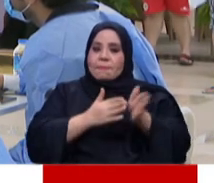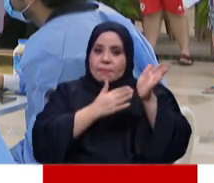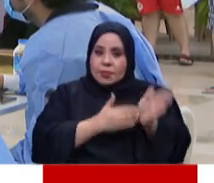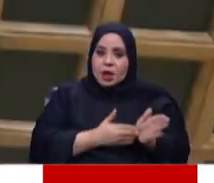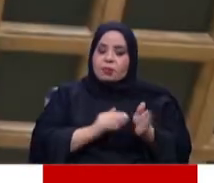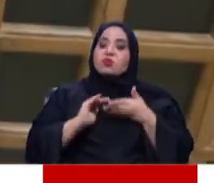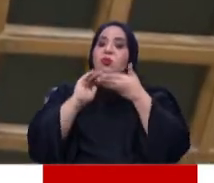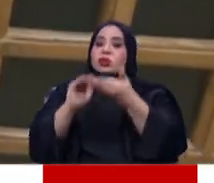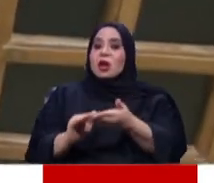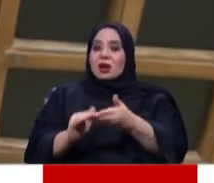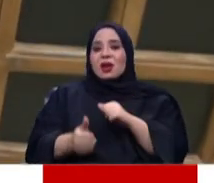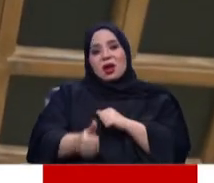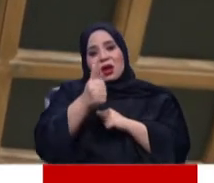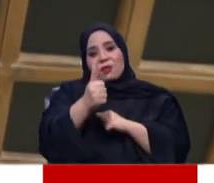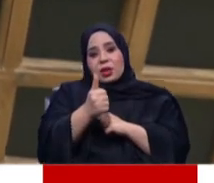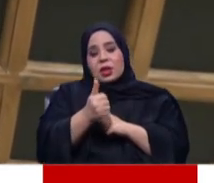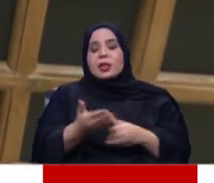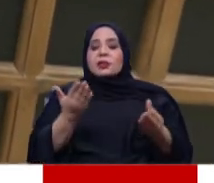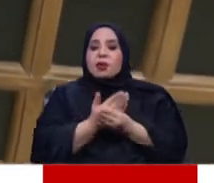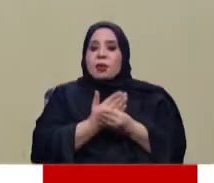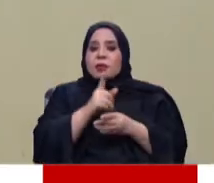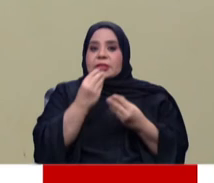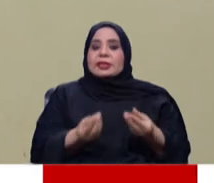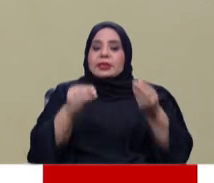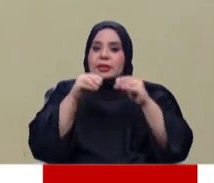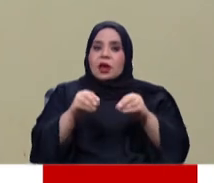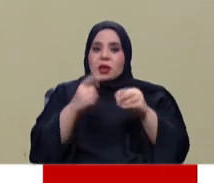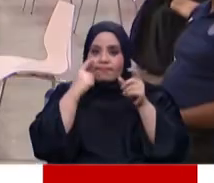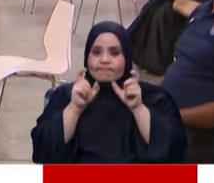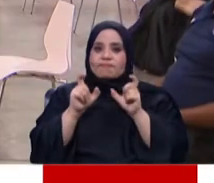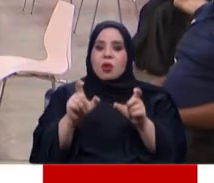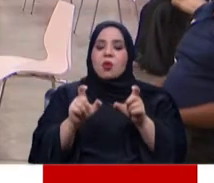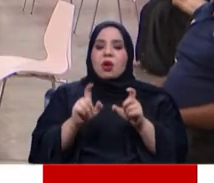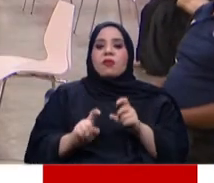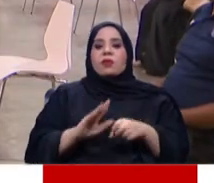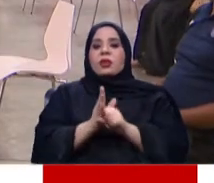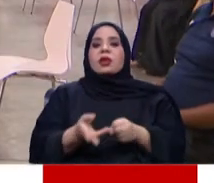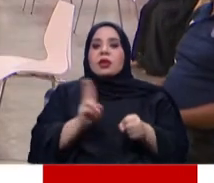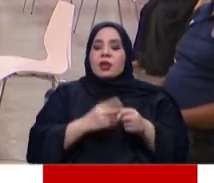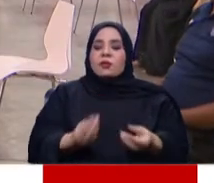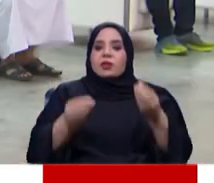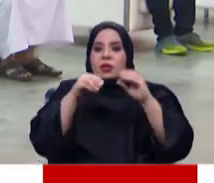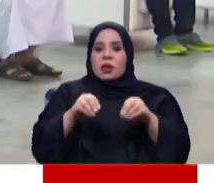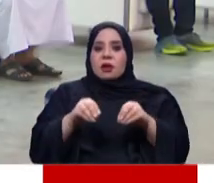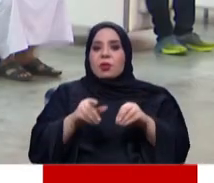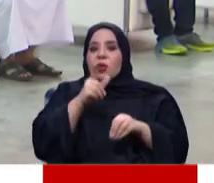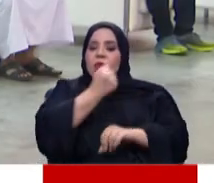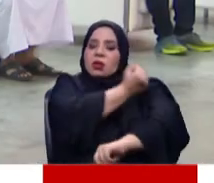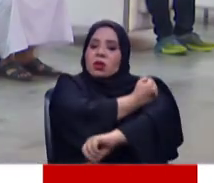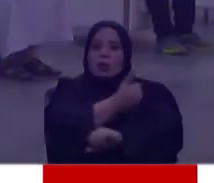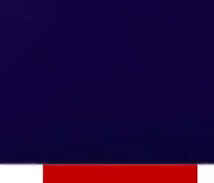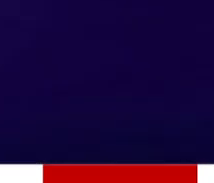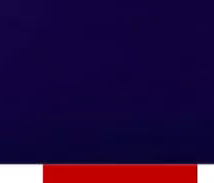والتدابير الوقائية الموصى بها وتكثيف سبل الوقاية الممكنة من الفيروس، بالإضافة إلى الإقبال على التطعيم.